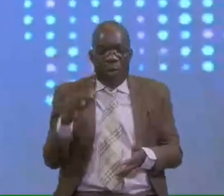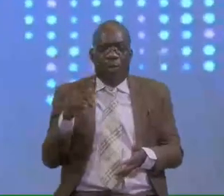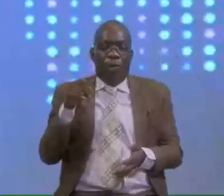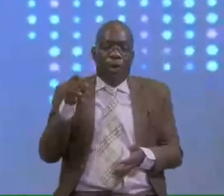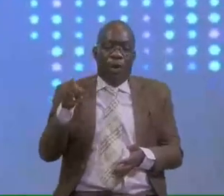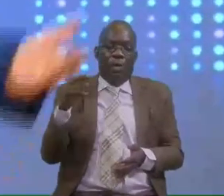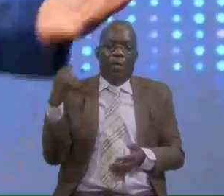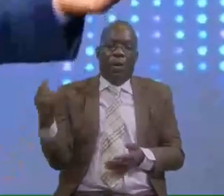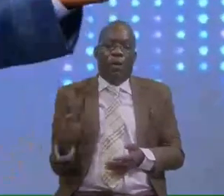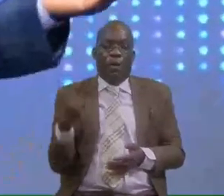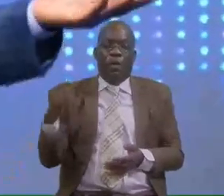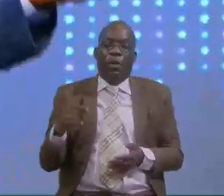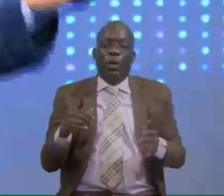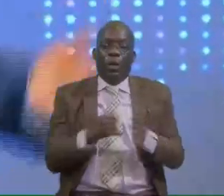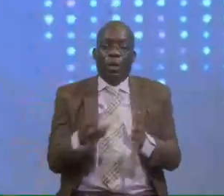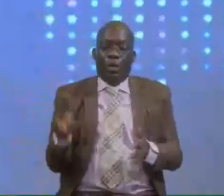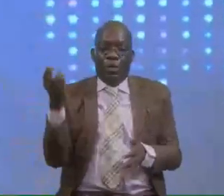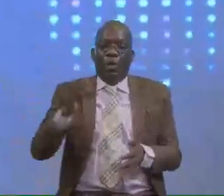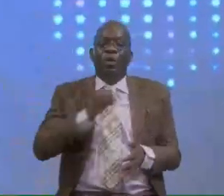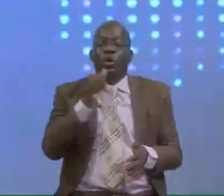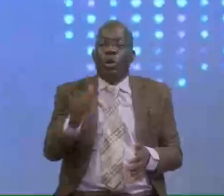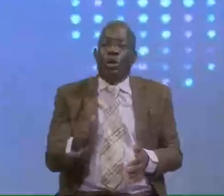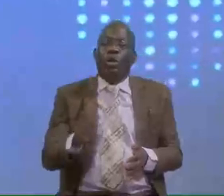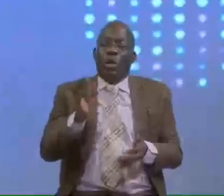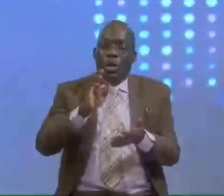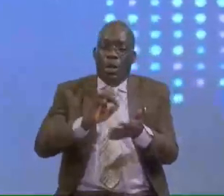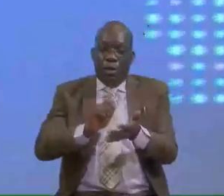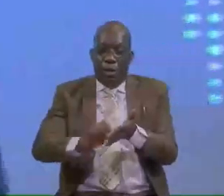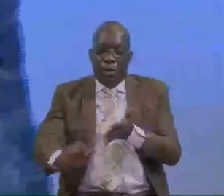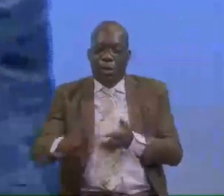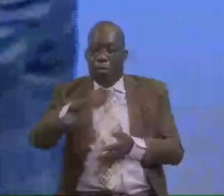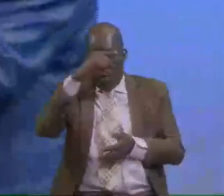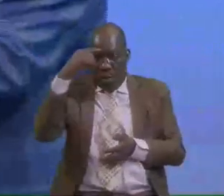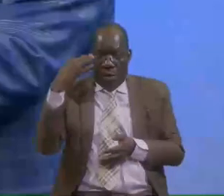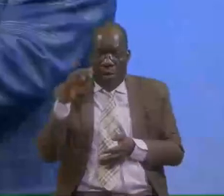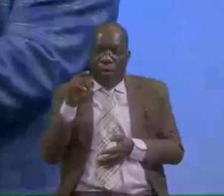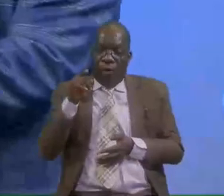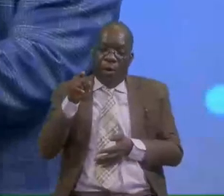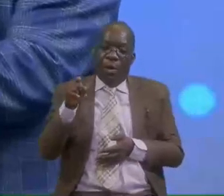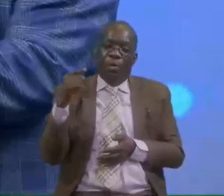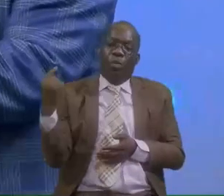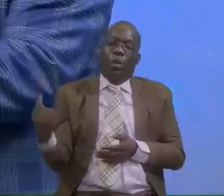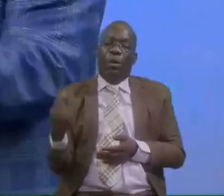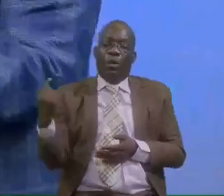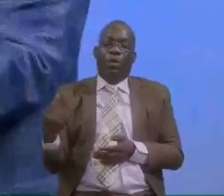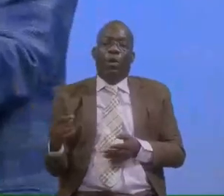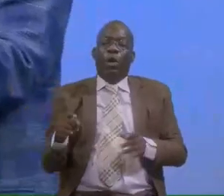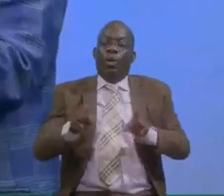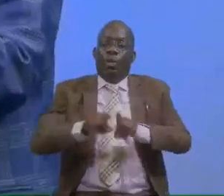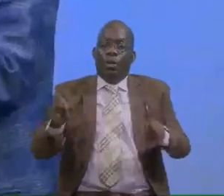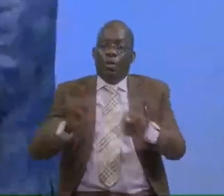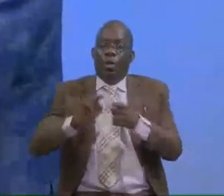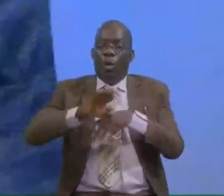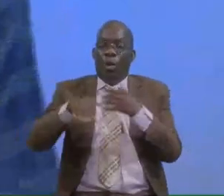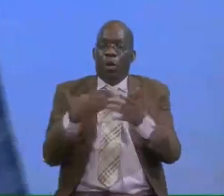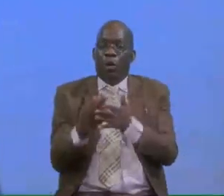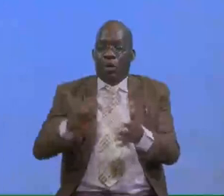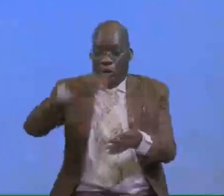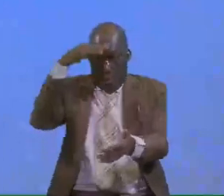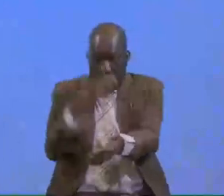écrit. Ce n'est pas à cause de lui seul qu'à cause d'Abraham seul que cela a été écrit. Mais tous les fils d'Abraham,